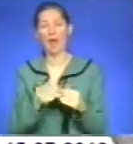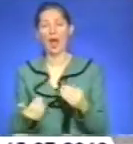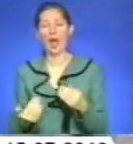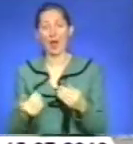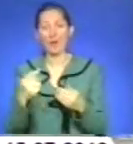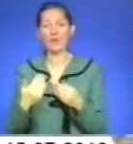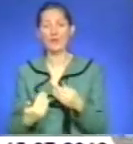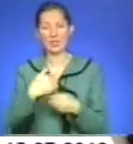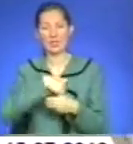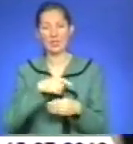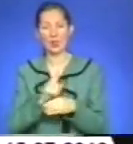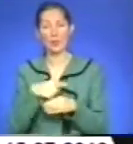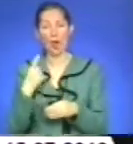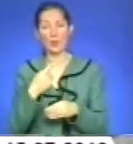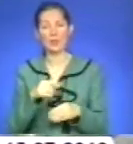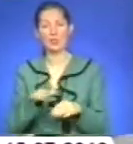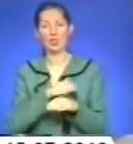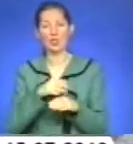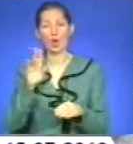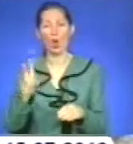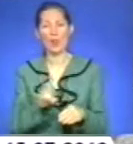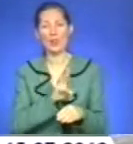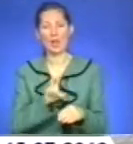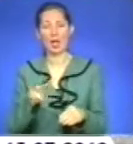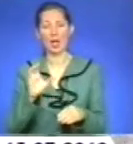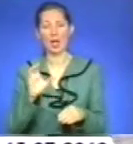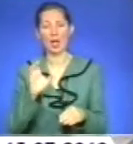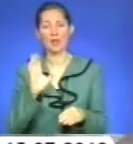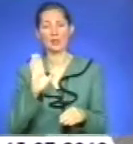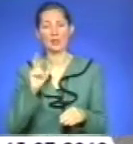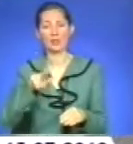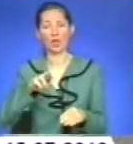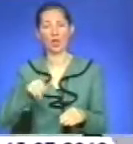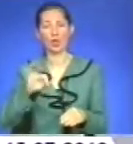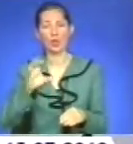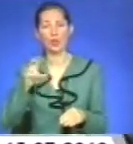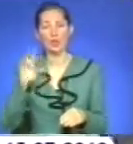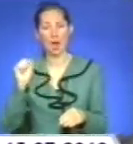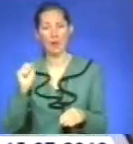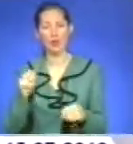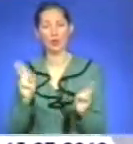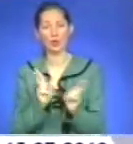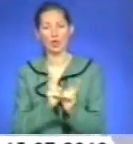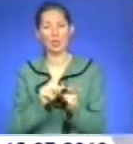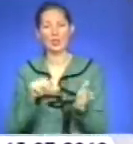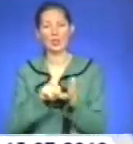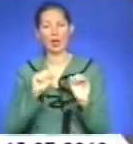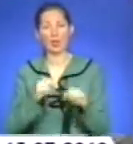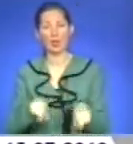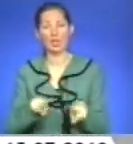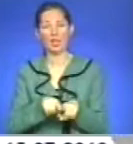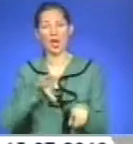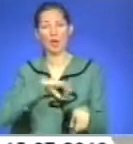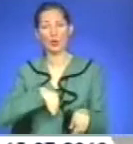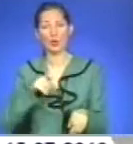патріарха Святослава зустрічали громада краю та представники влади й духовенства. Дуже дякую за такий гарний прийом і за